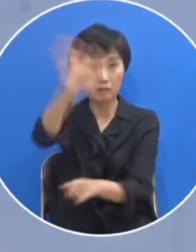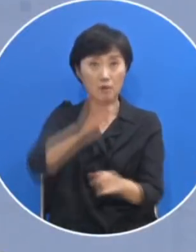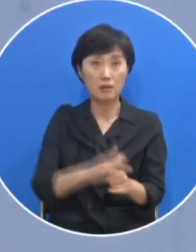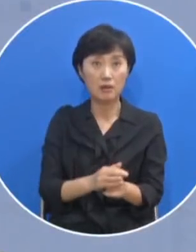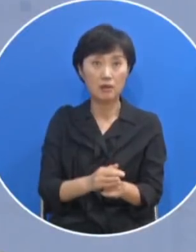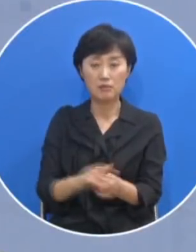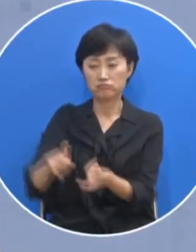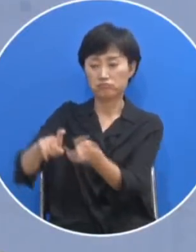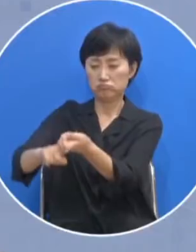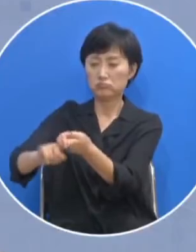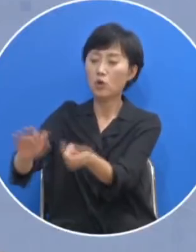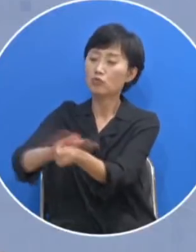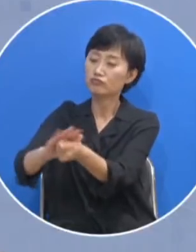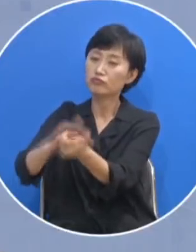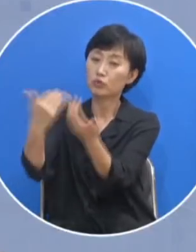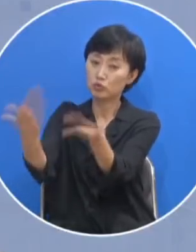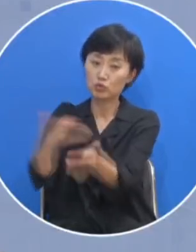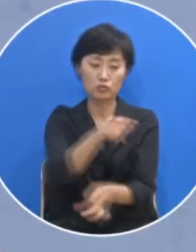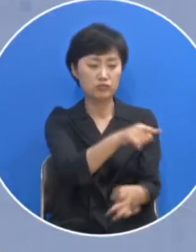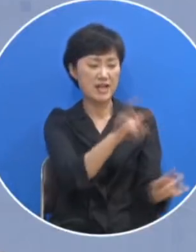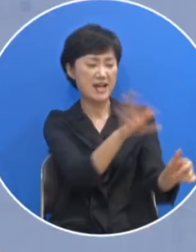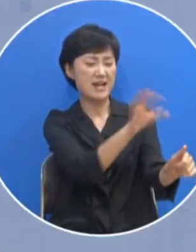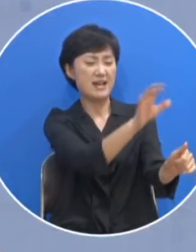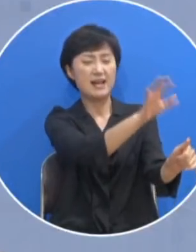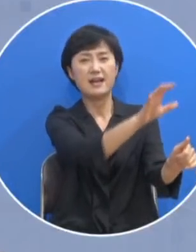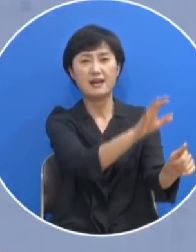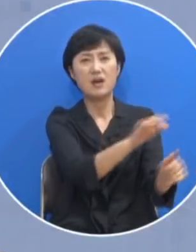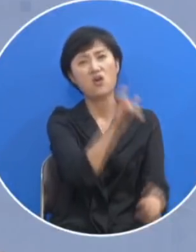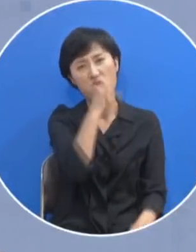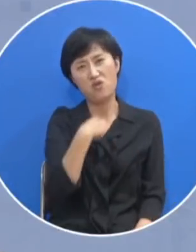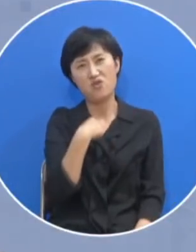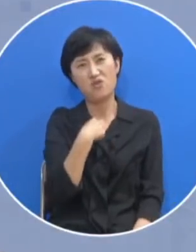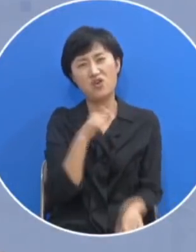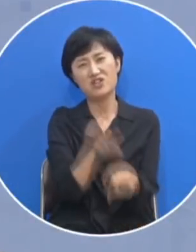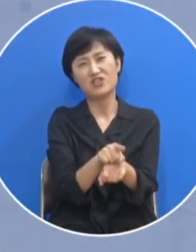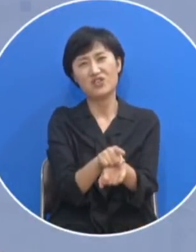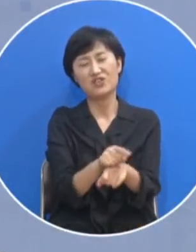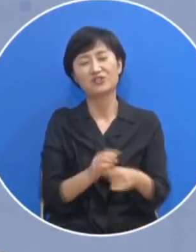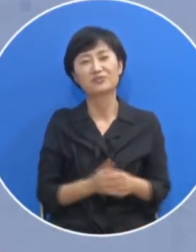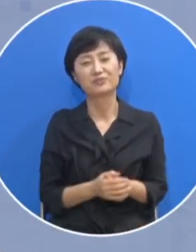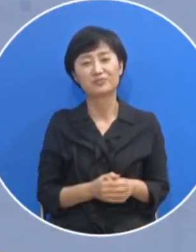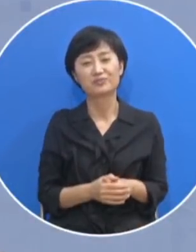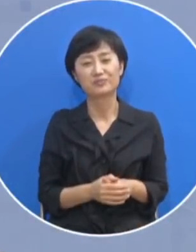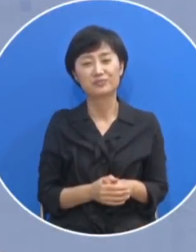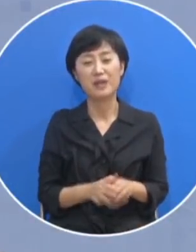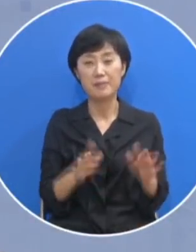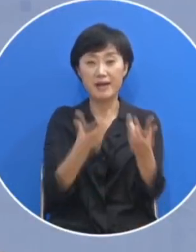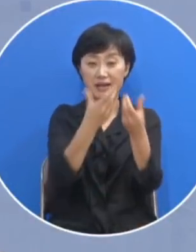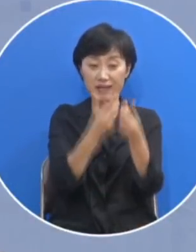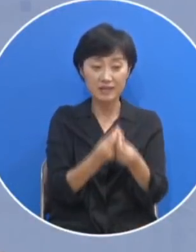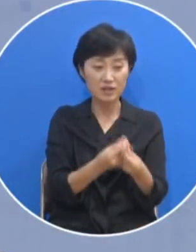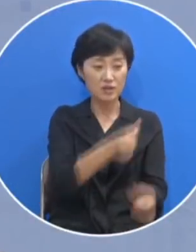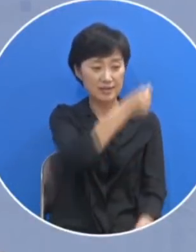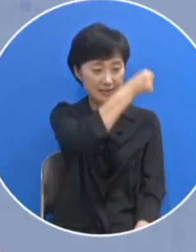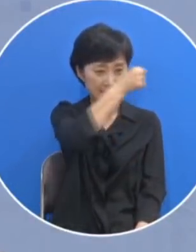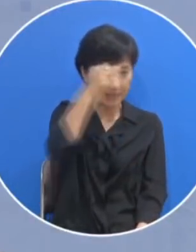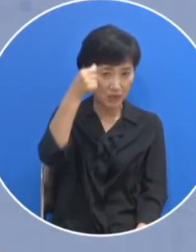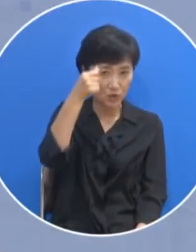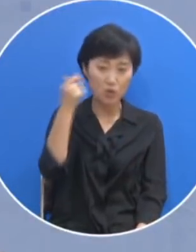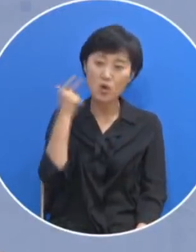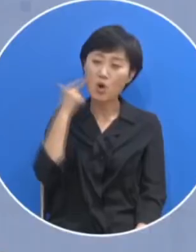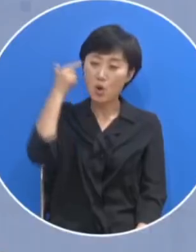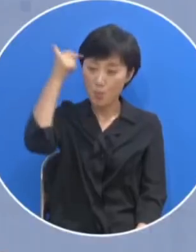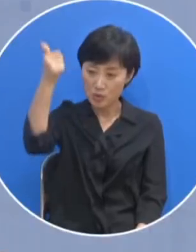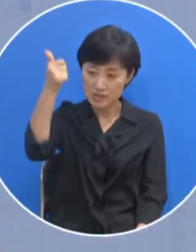ole ii eq 크리스 알 때 one 아차 모모카 갈등이 생기면 내가 뭐 싸기